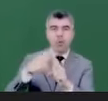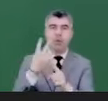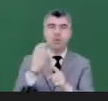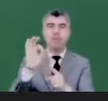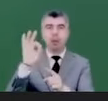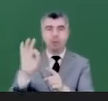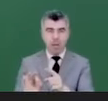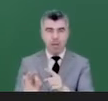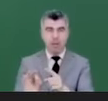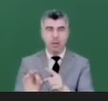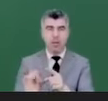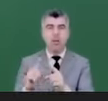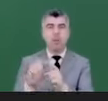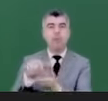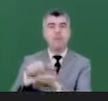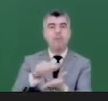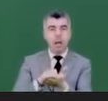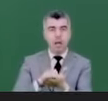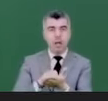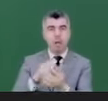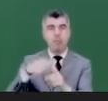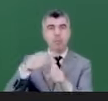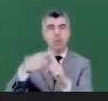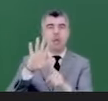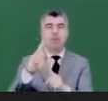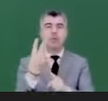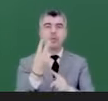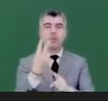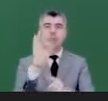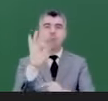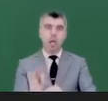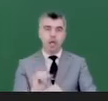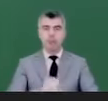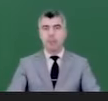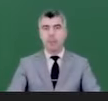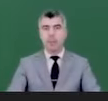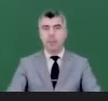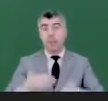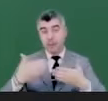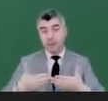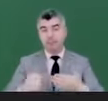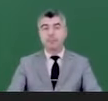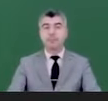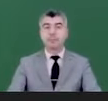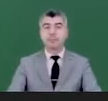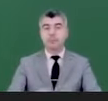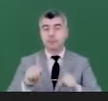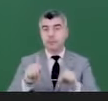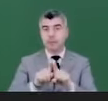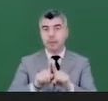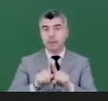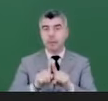20% والسماك تزاد ب 25% السمي الان ديال